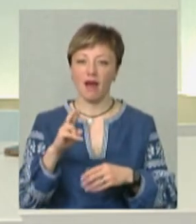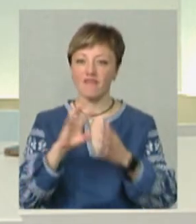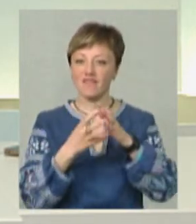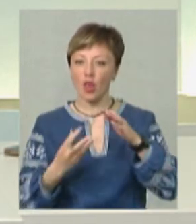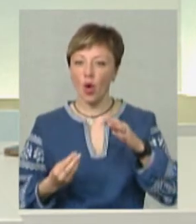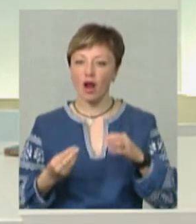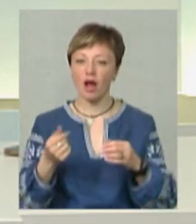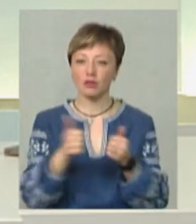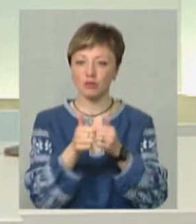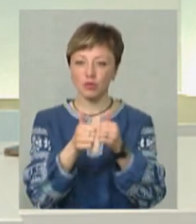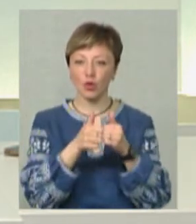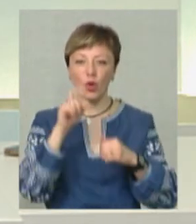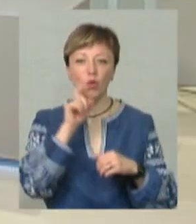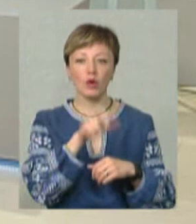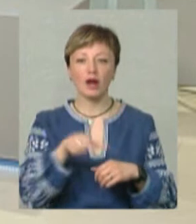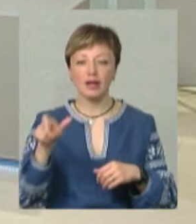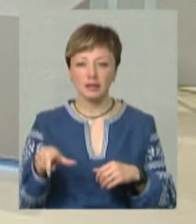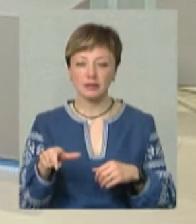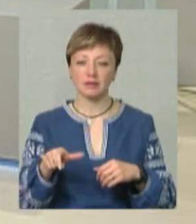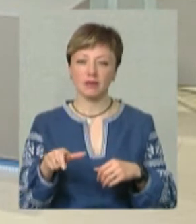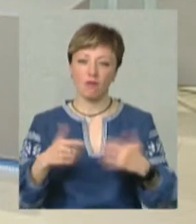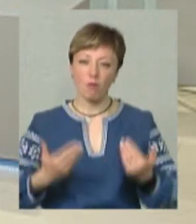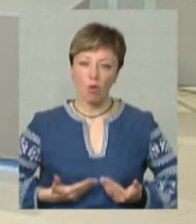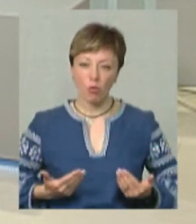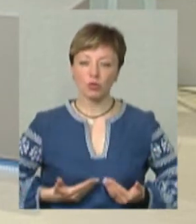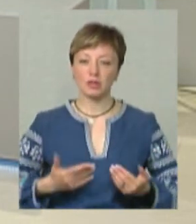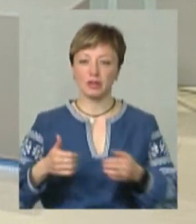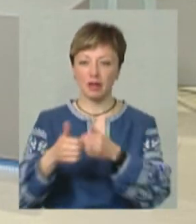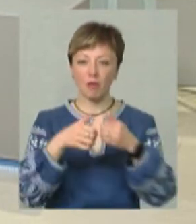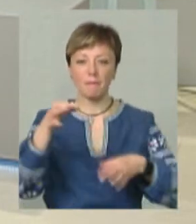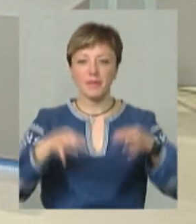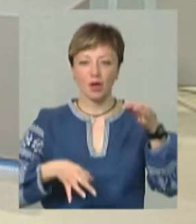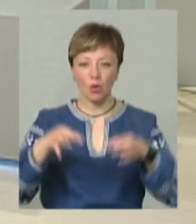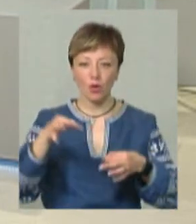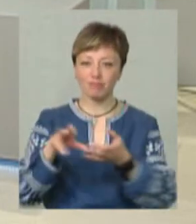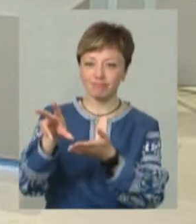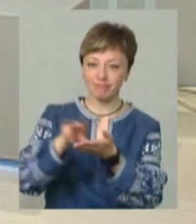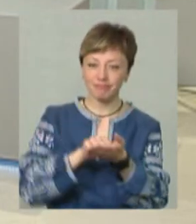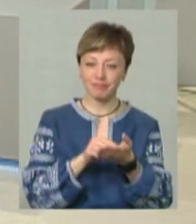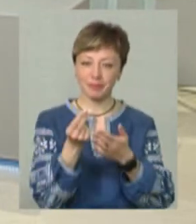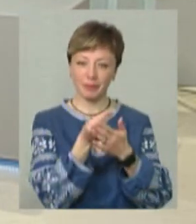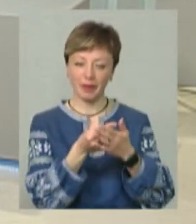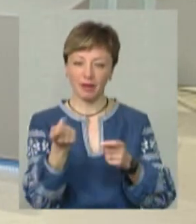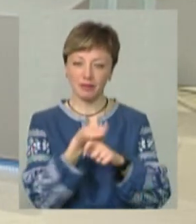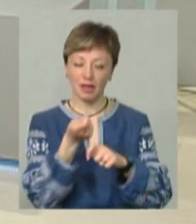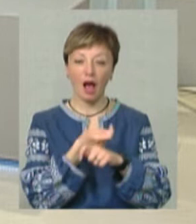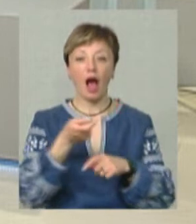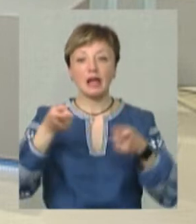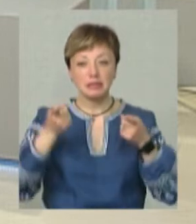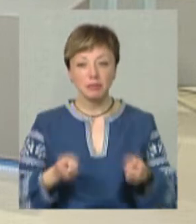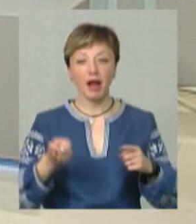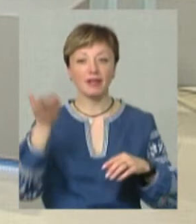оточувало українців у побуті, навколо, в природі, вони відображали. А насправді